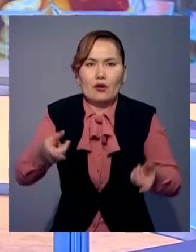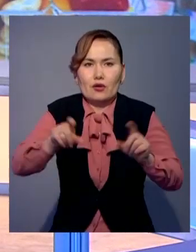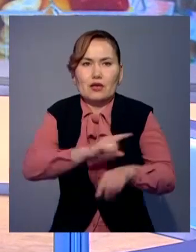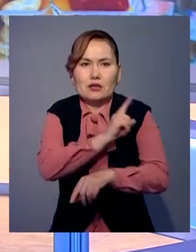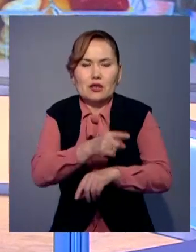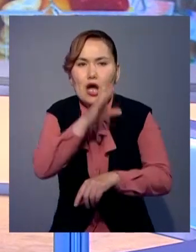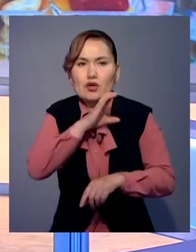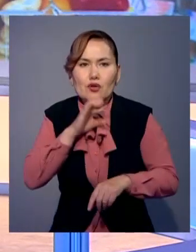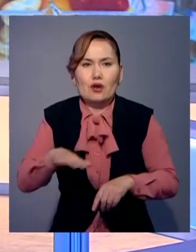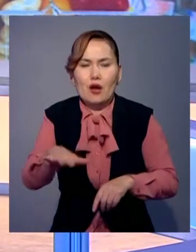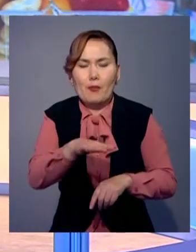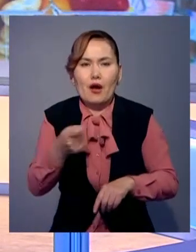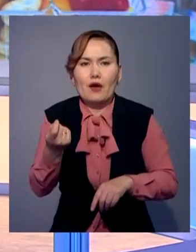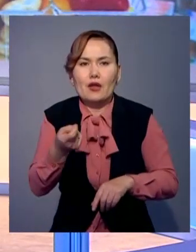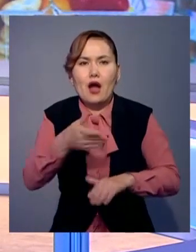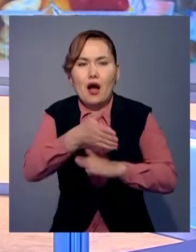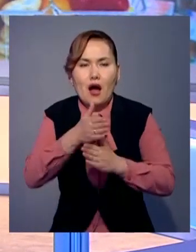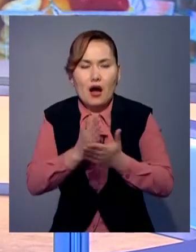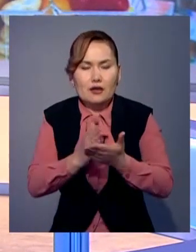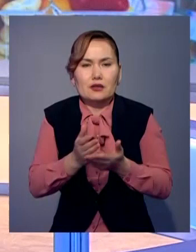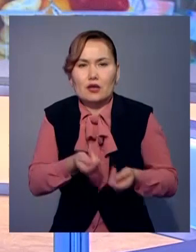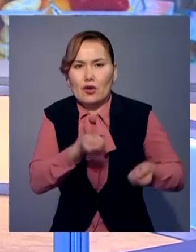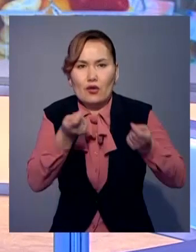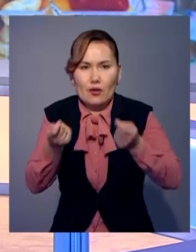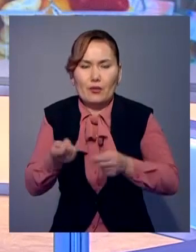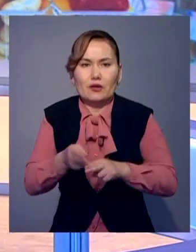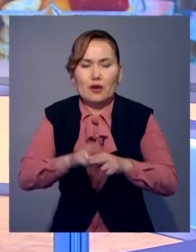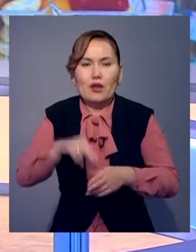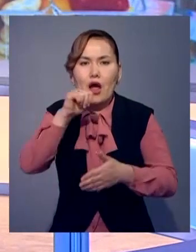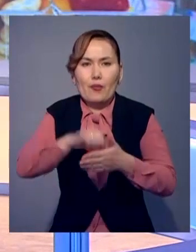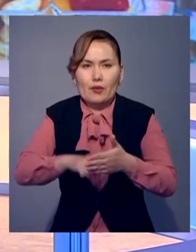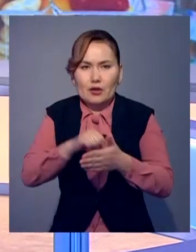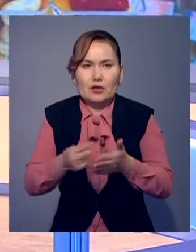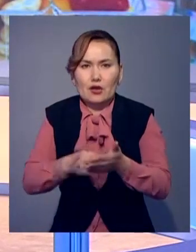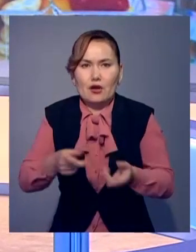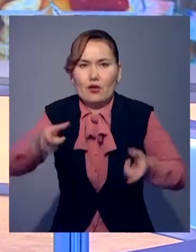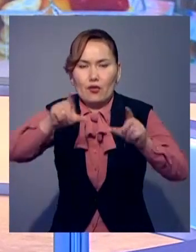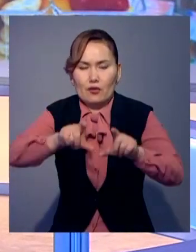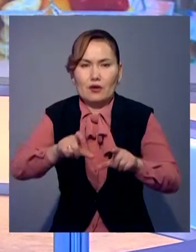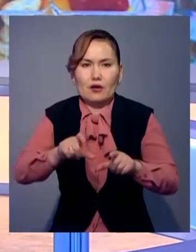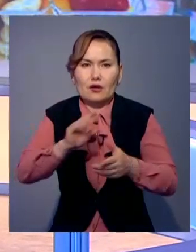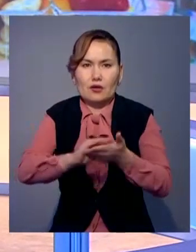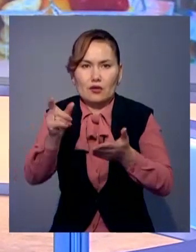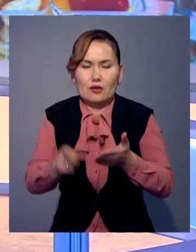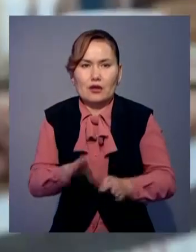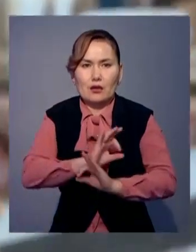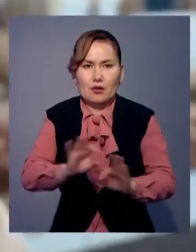солтүстік өңірлерден арзан ұн іздеп жатыр. Бағаның күрт өсу себебін өңірдегі тілшіміз зерттеп көрді.